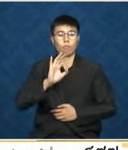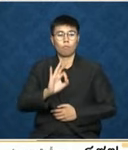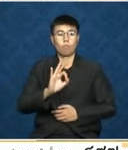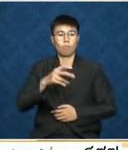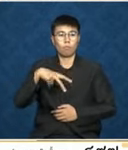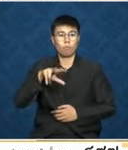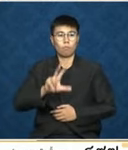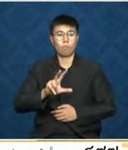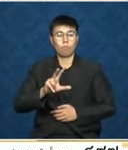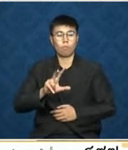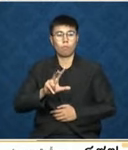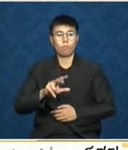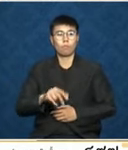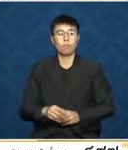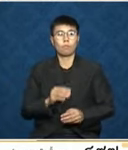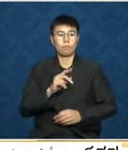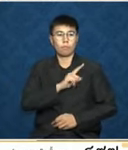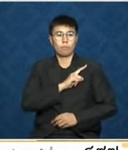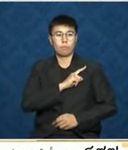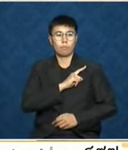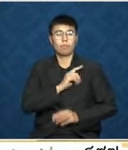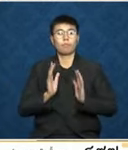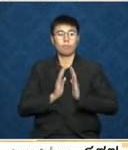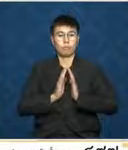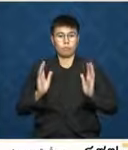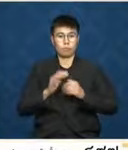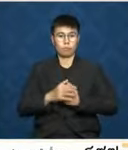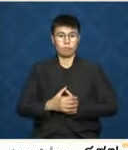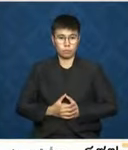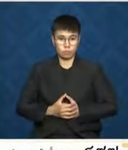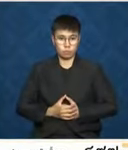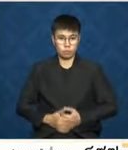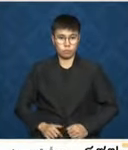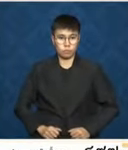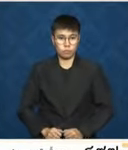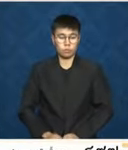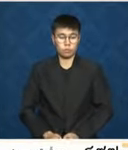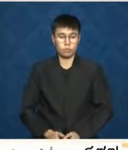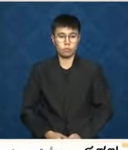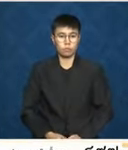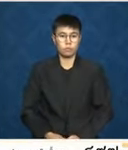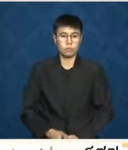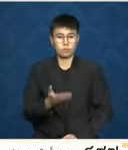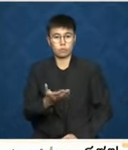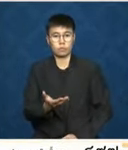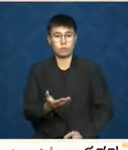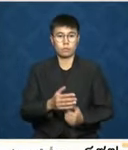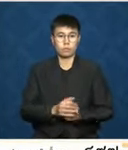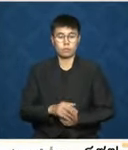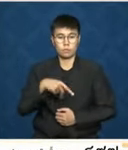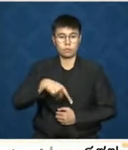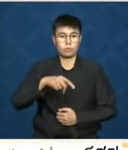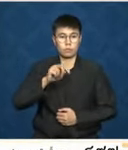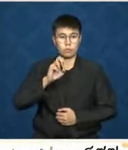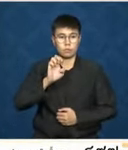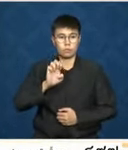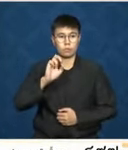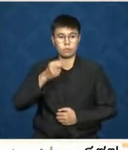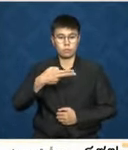ตลาดและอำเภอห้วยเม็กกราบขอบพระคุณครับขอเชิญคุณพิทักษ์เดชเดช